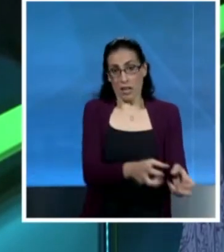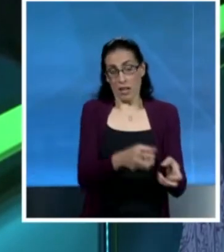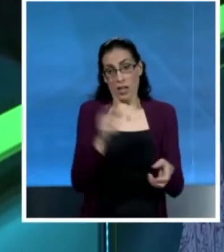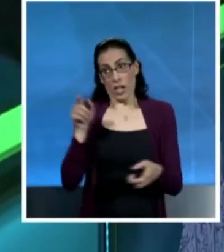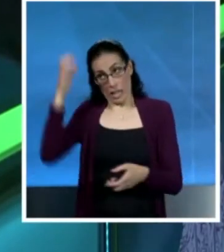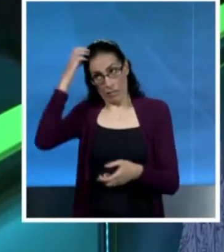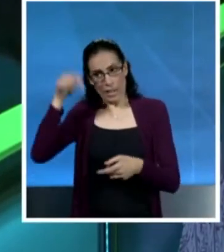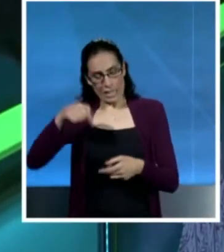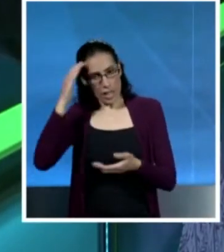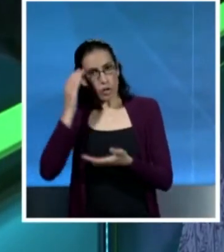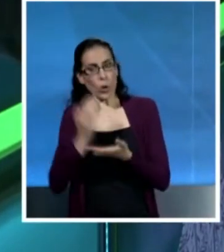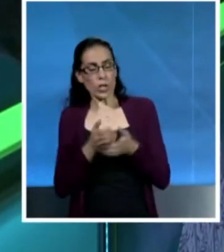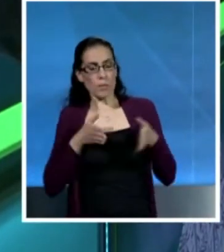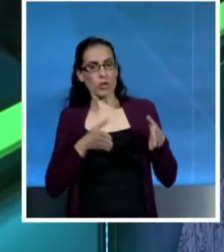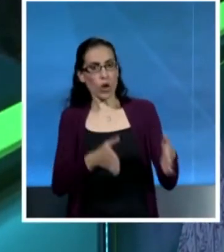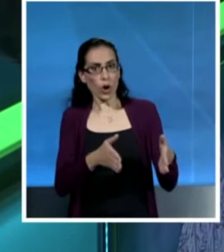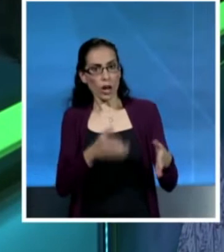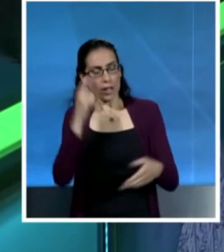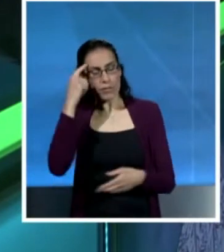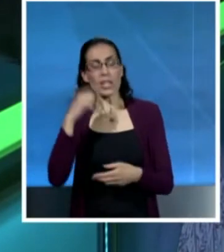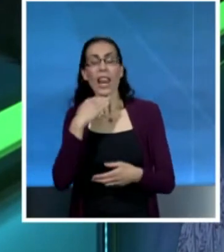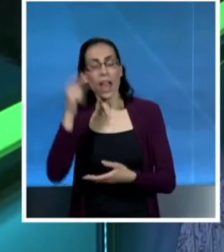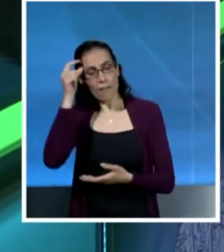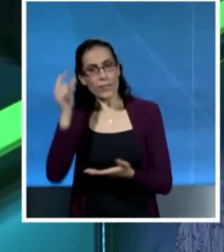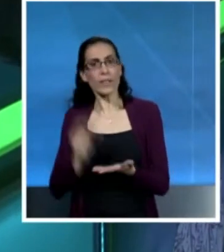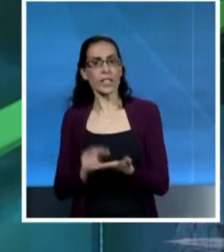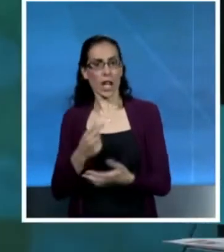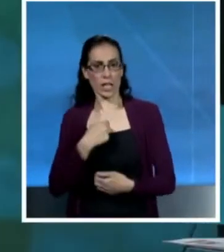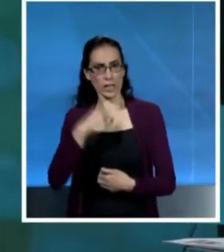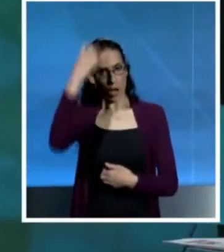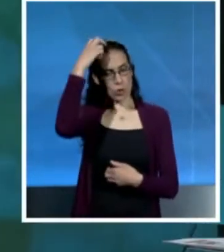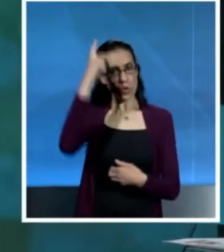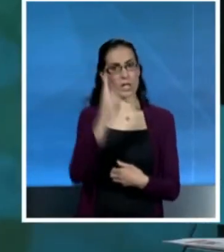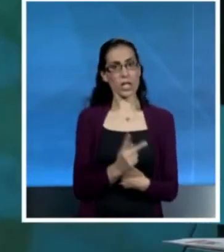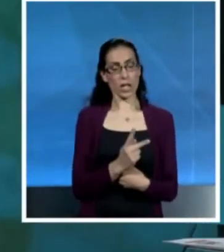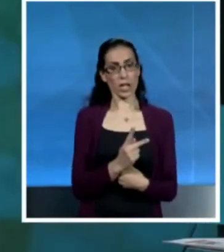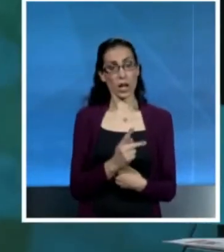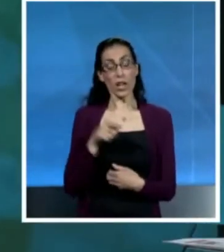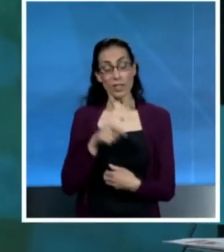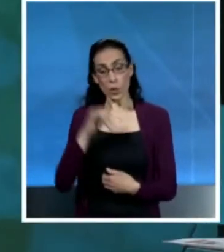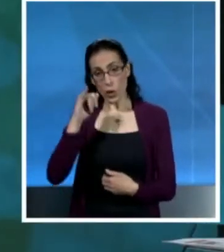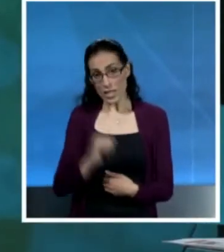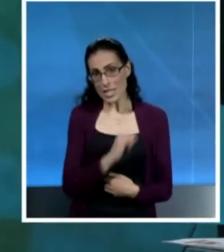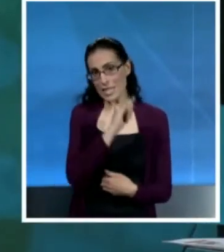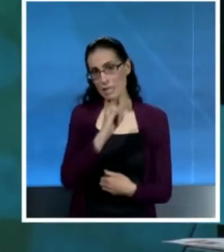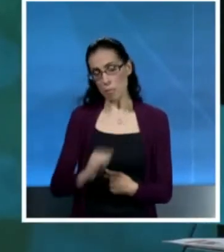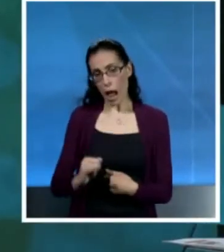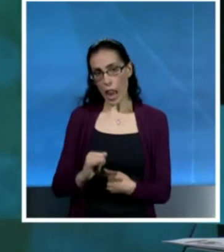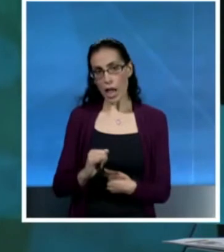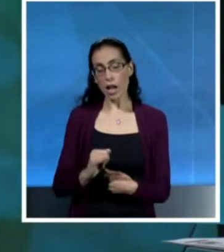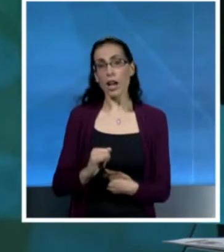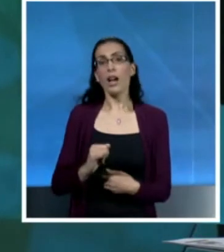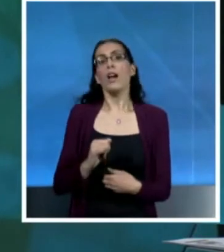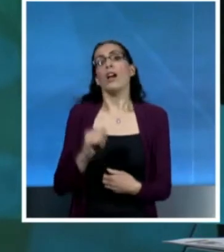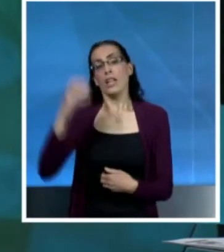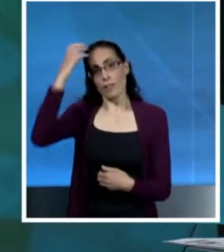-konsilli, fil-konsillira, fil-sindki. Le, għalijja wakin zbal enormi l-għvern għadom na minnidejna, xem